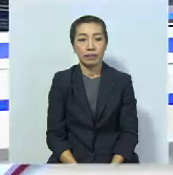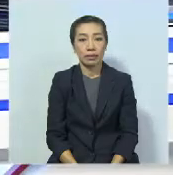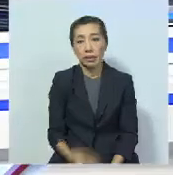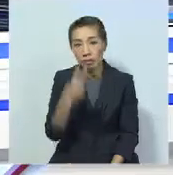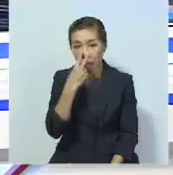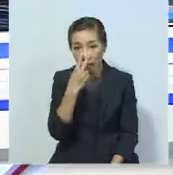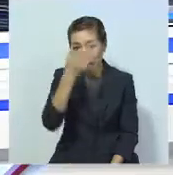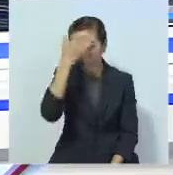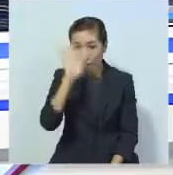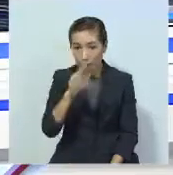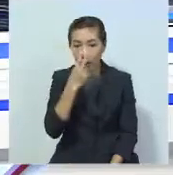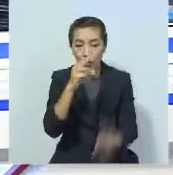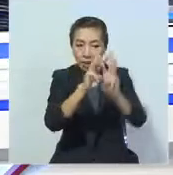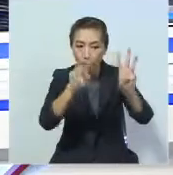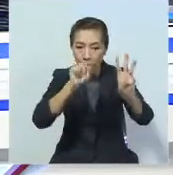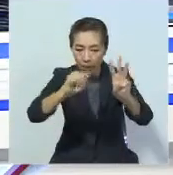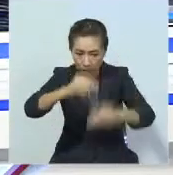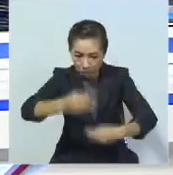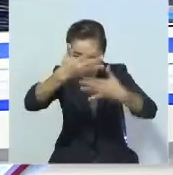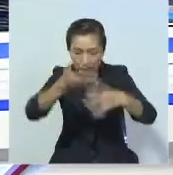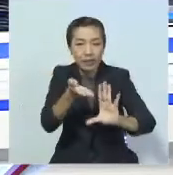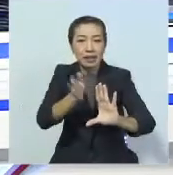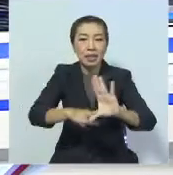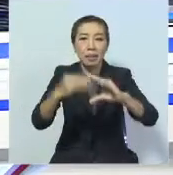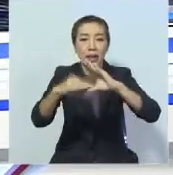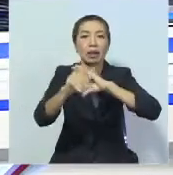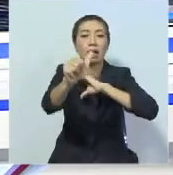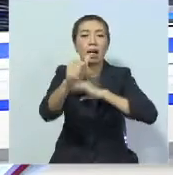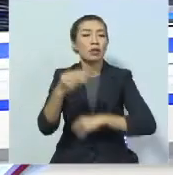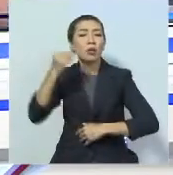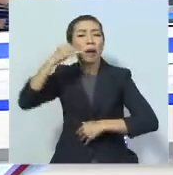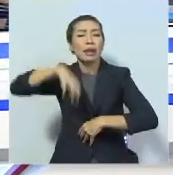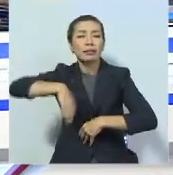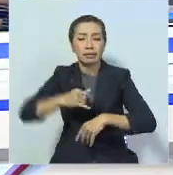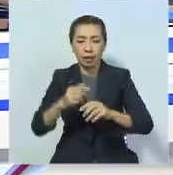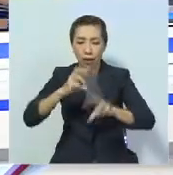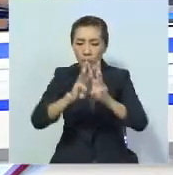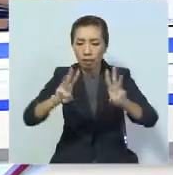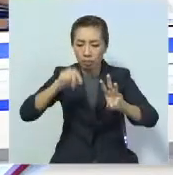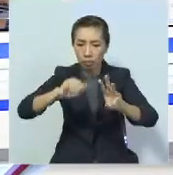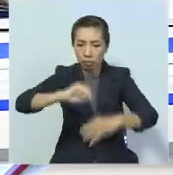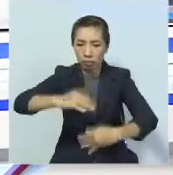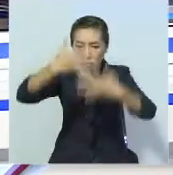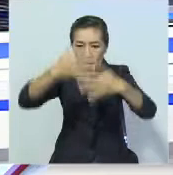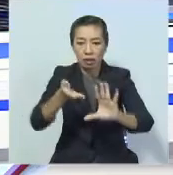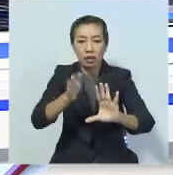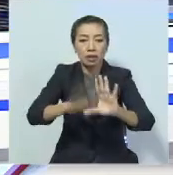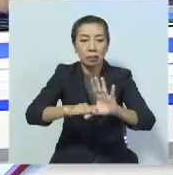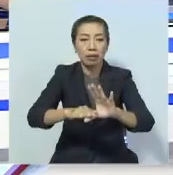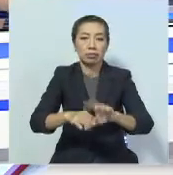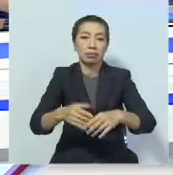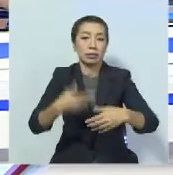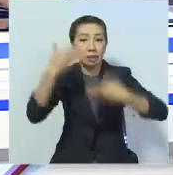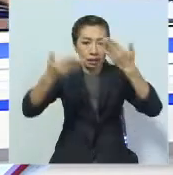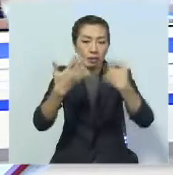ช่องทางง่ายๆอย่าลืมเข้าไปสมัครได้นะคะทางเว็บไซต์อันนี้ง่ายที่สุดอยู่ที่บ้านก็สามารถสมัครได้ย้ำเว็บไซต์อีกทีหนึ่งนะคะช่องทาง